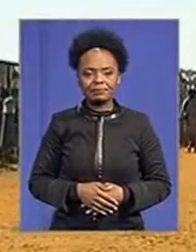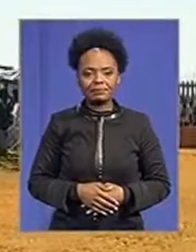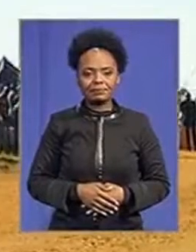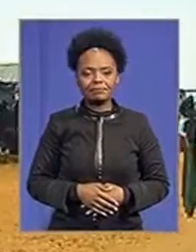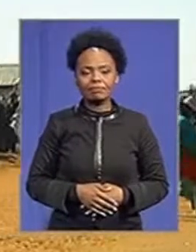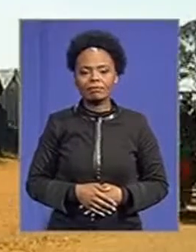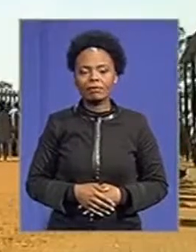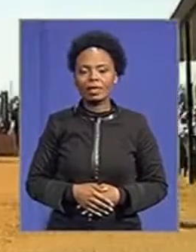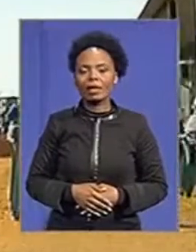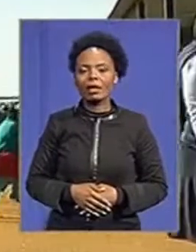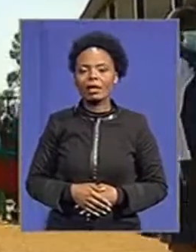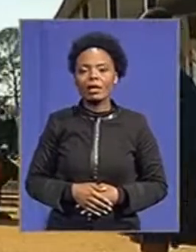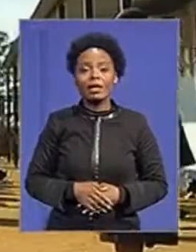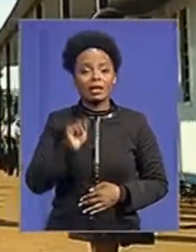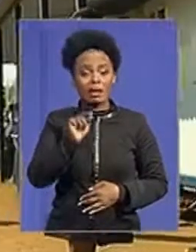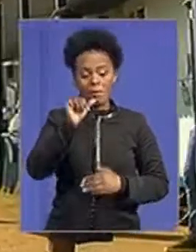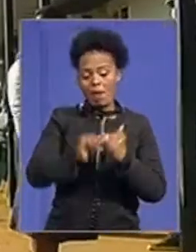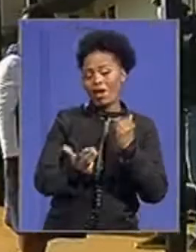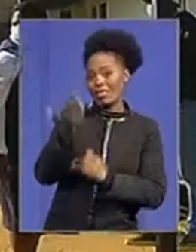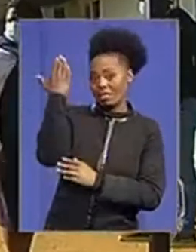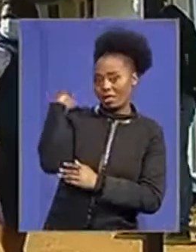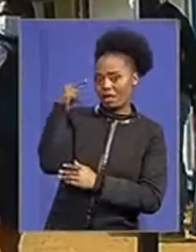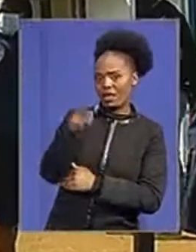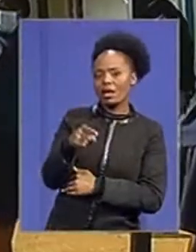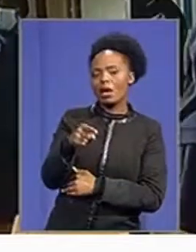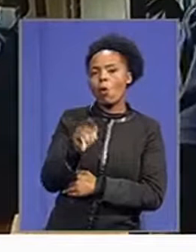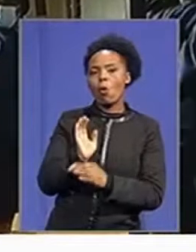Ka go le lengwe kgwedi ya go feta go begilwe gore batho ba